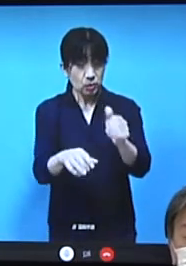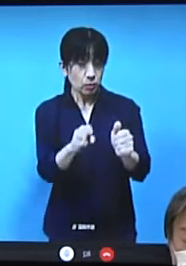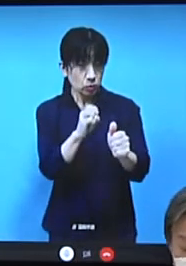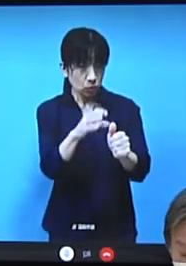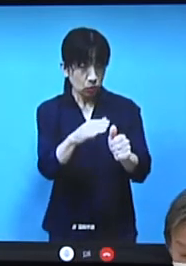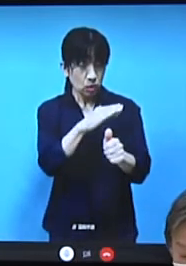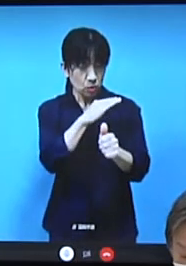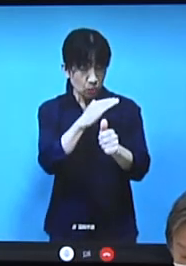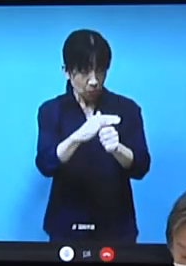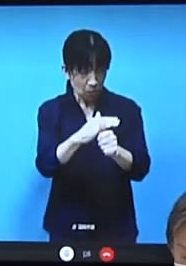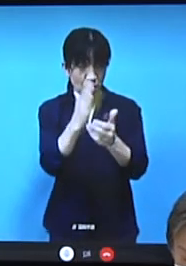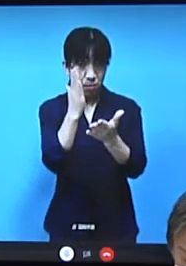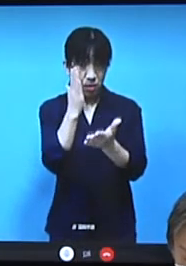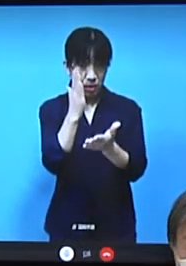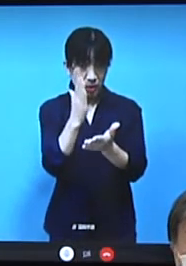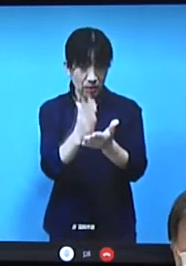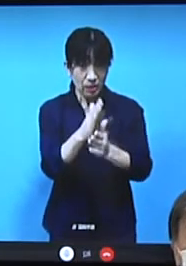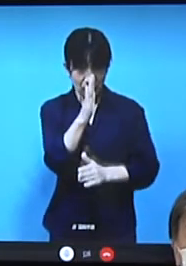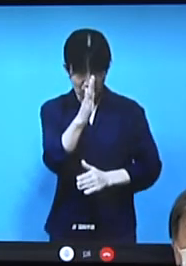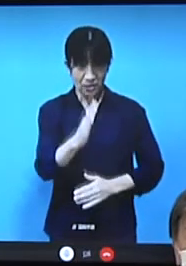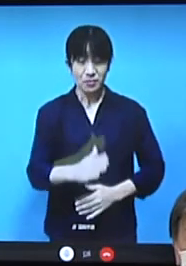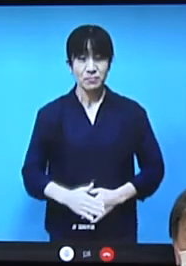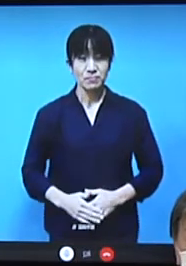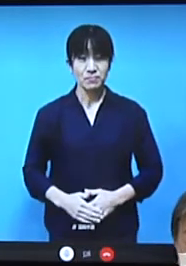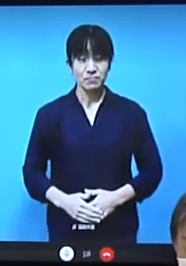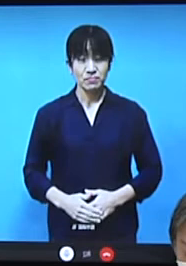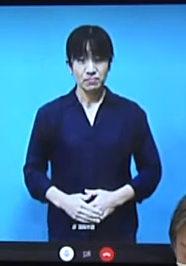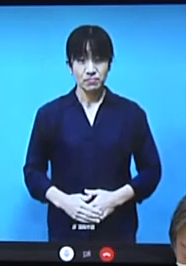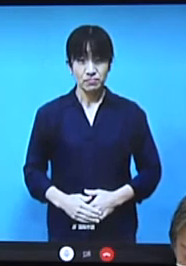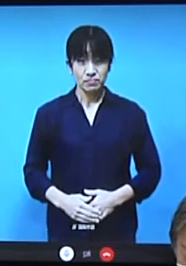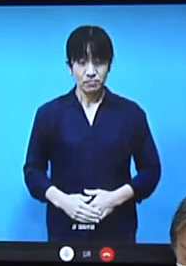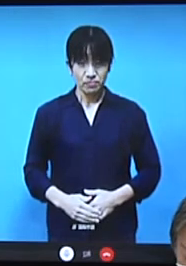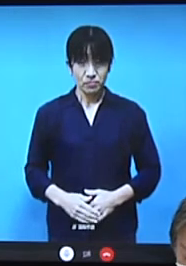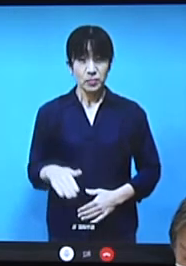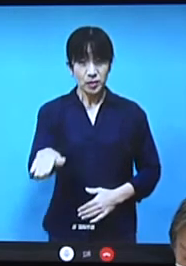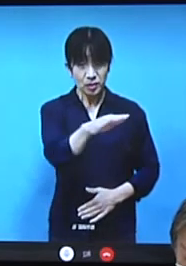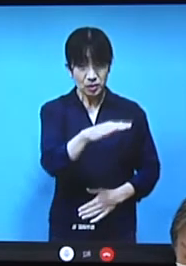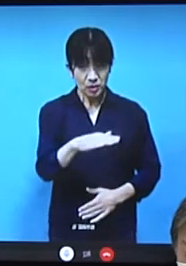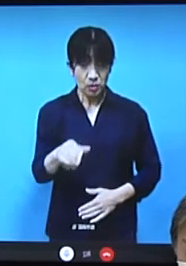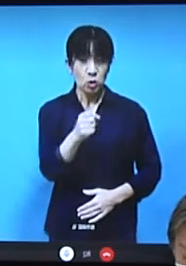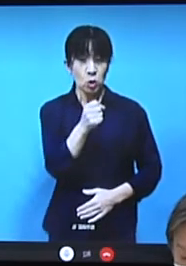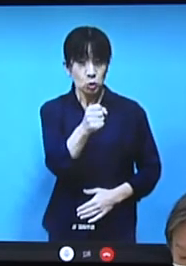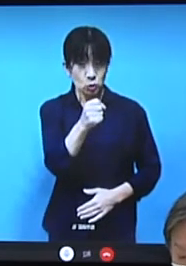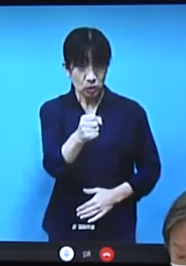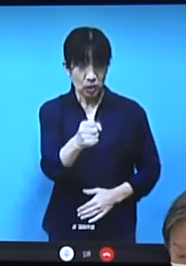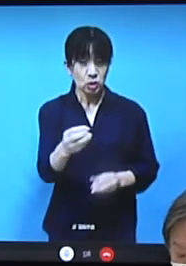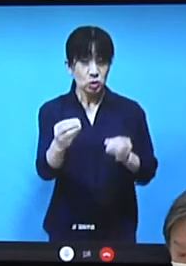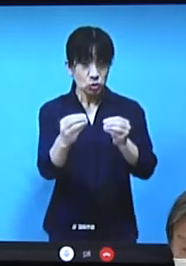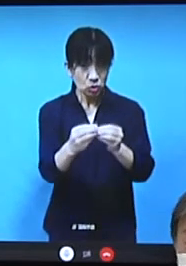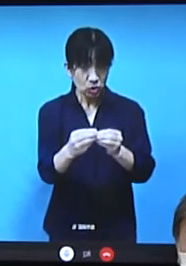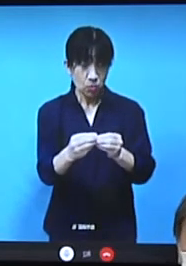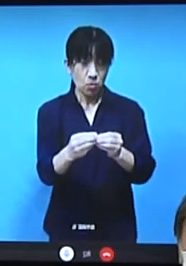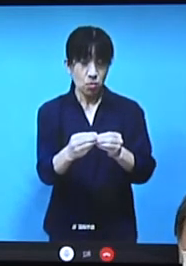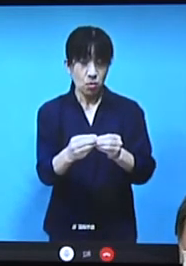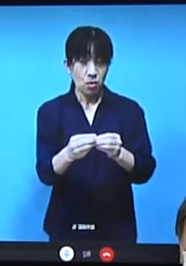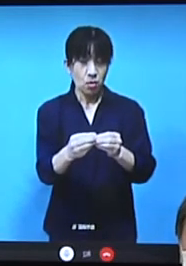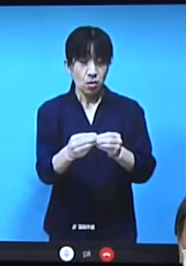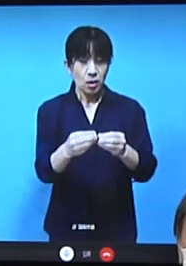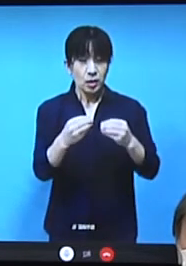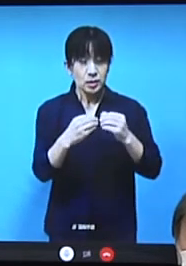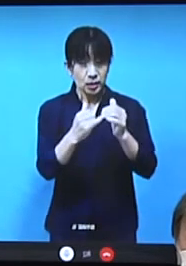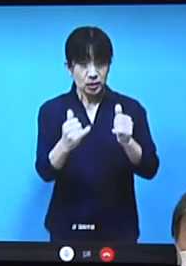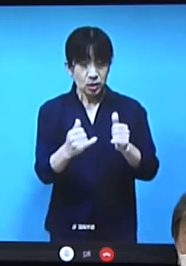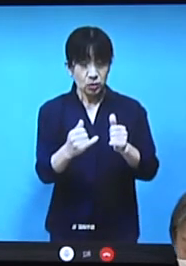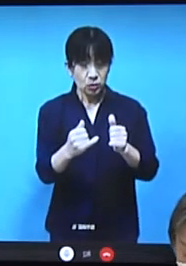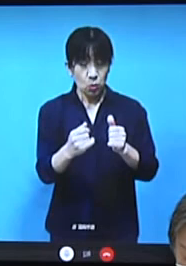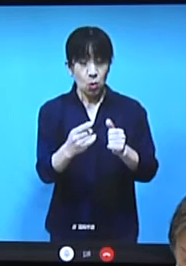厳に慎んでいただきたいと思います。また皆様方にも取材等にあたりましては、感染者の方のプライバシーの保護について